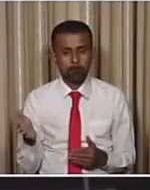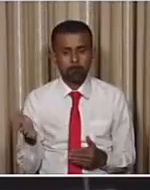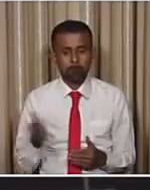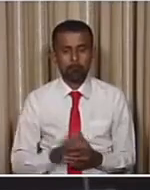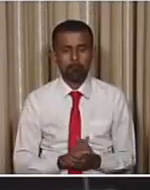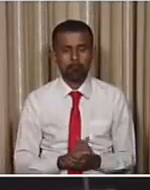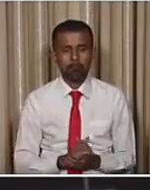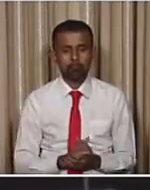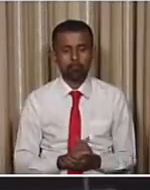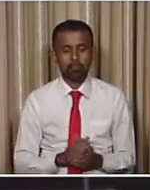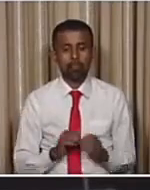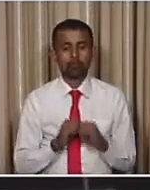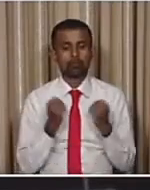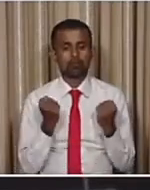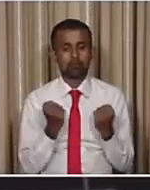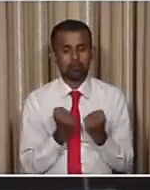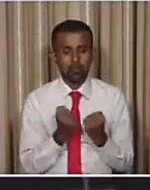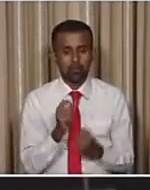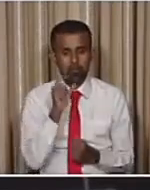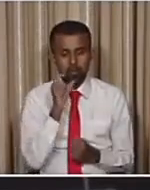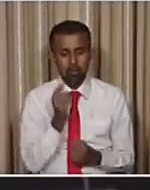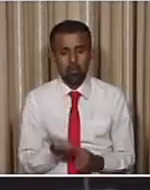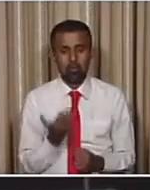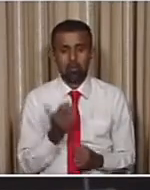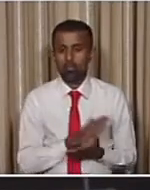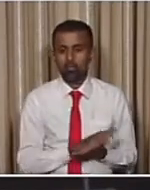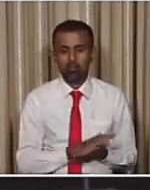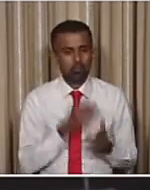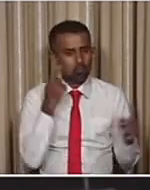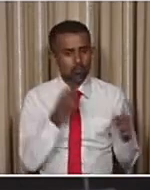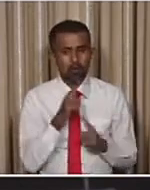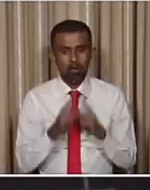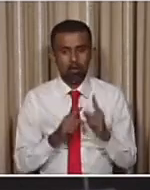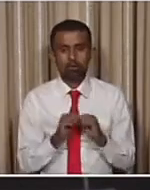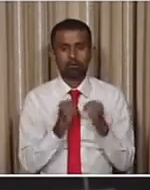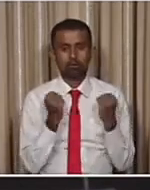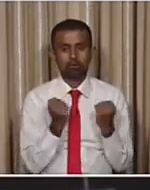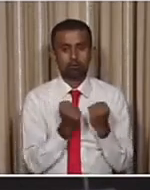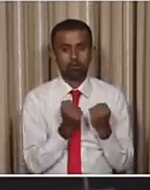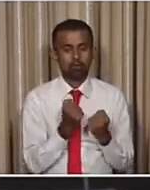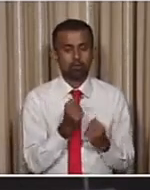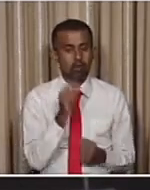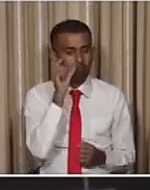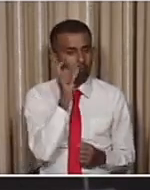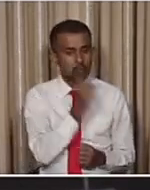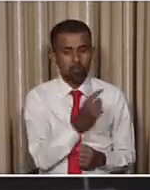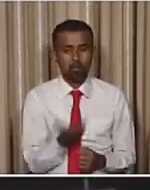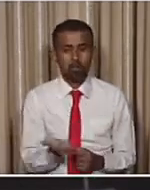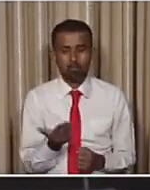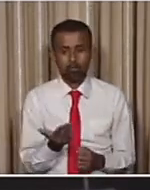மிக முக்கியமாக இவ்வாறான அராஜகம் நடைபெறுகிற பொழுதுதான் கௌரவ தவிசாளர் அவர்களே, சர்வதேச மன்னிப்பு சபையினுடைய செயலாளர்